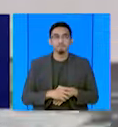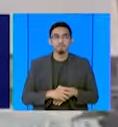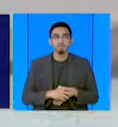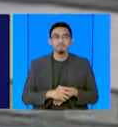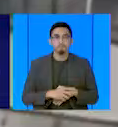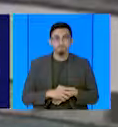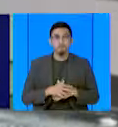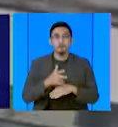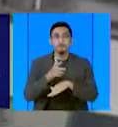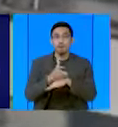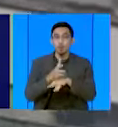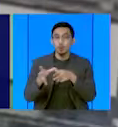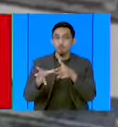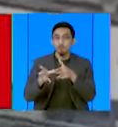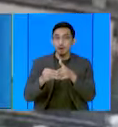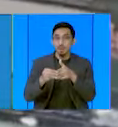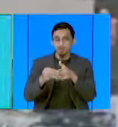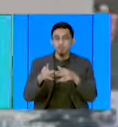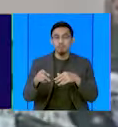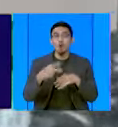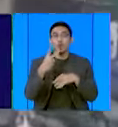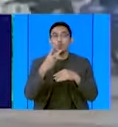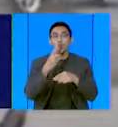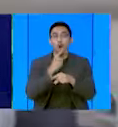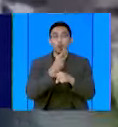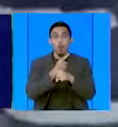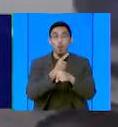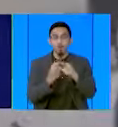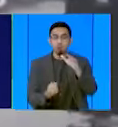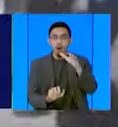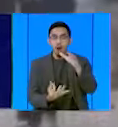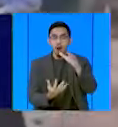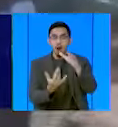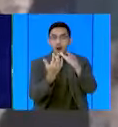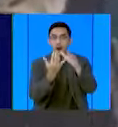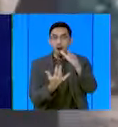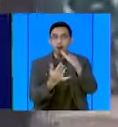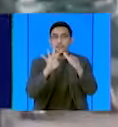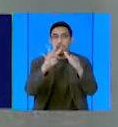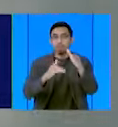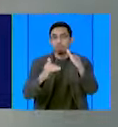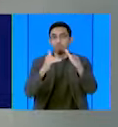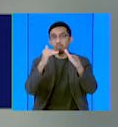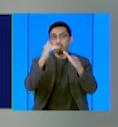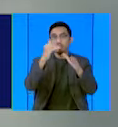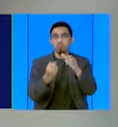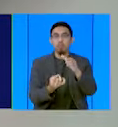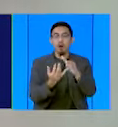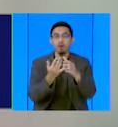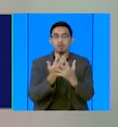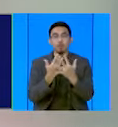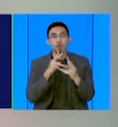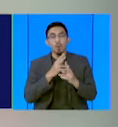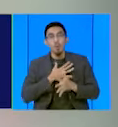Video amatir merekam kebakaran dua ruko empat lantai di kawasan Pasar Kota Duri, Bengkalis, Riau yang sempat menimbulkan kepanikan. Bahkan seorang